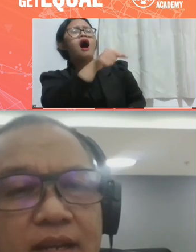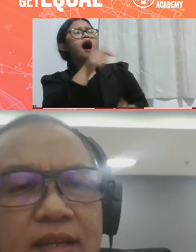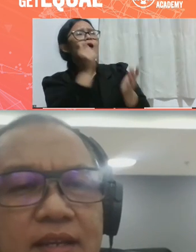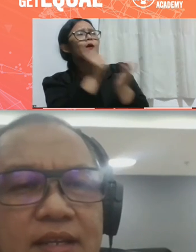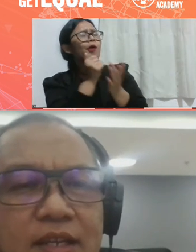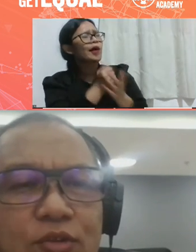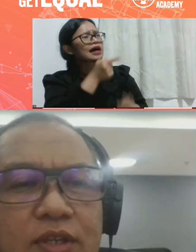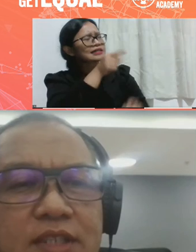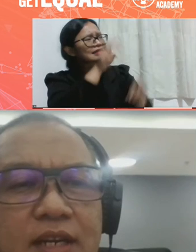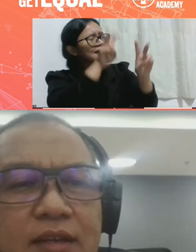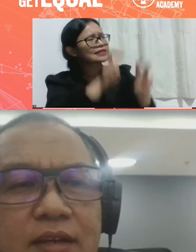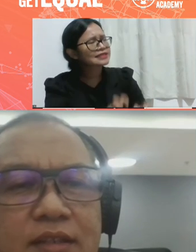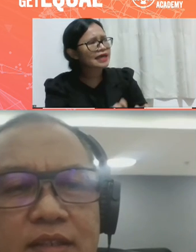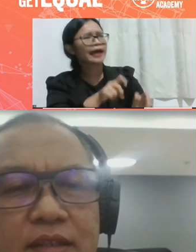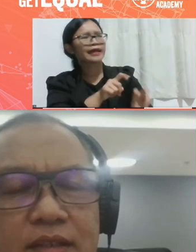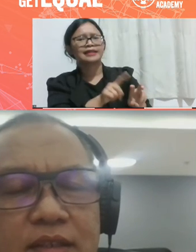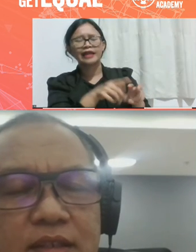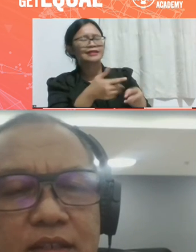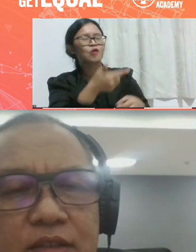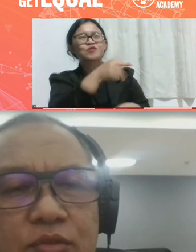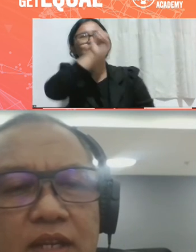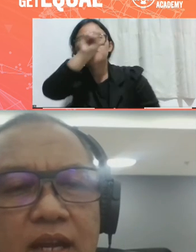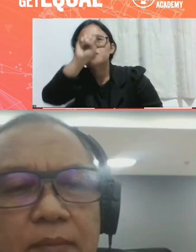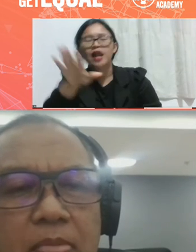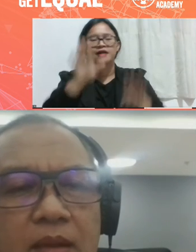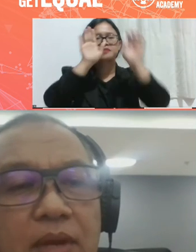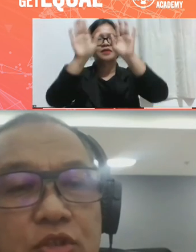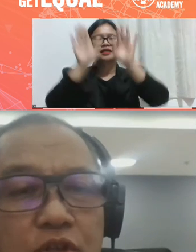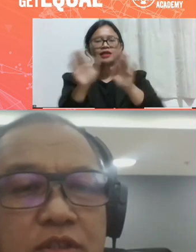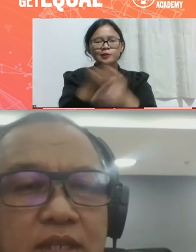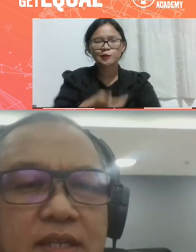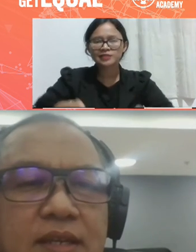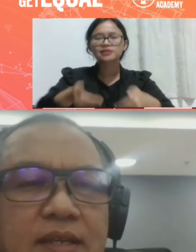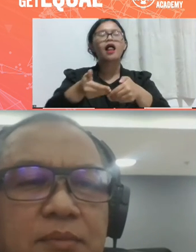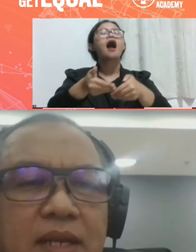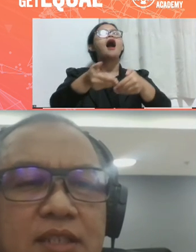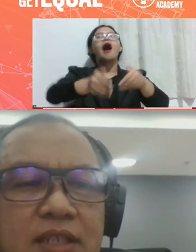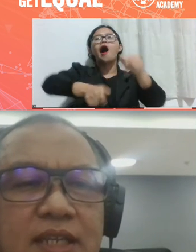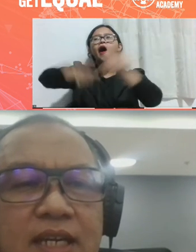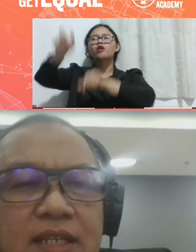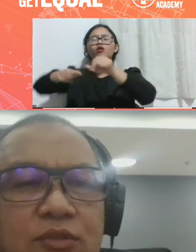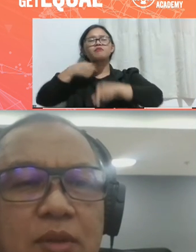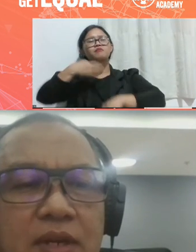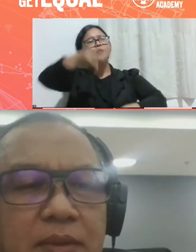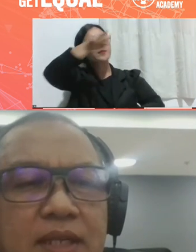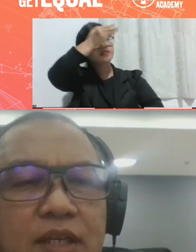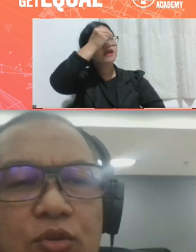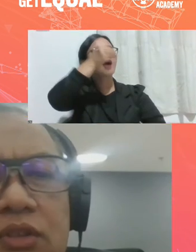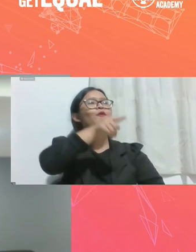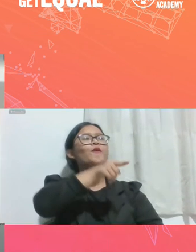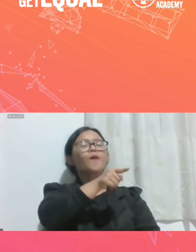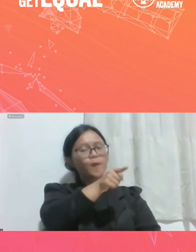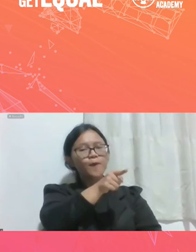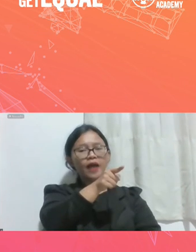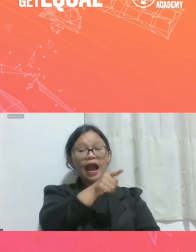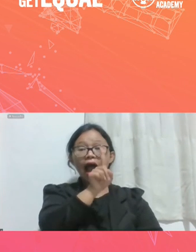di-share, gitu, di-share di medsos. Jadi sebenarnya ketika dia sudah mendapatkan itu,